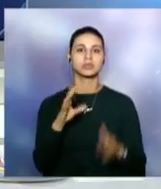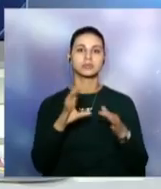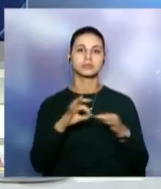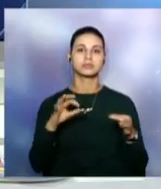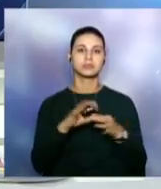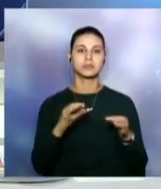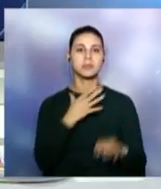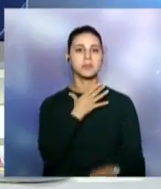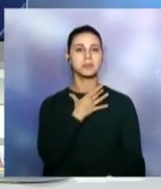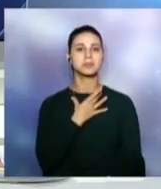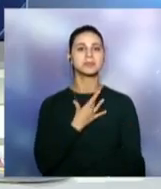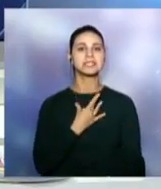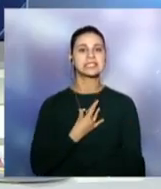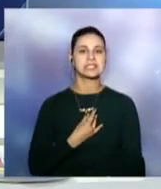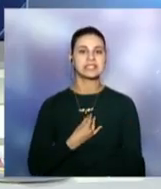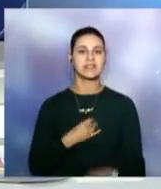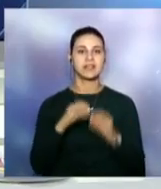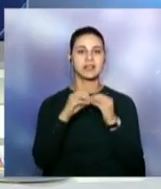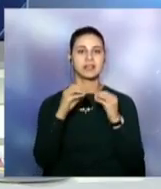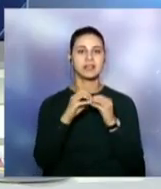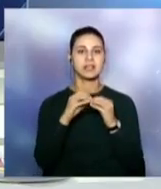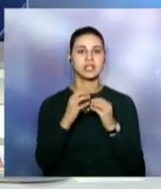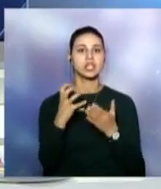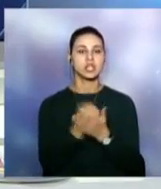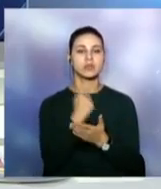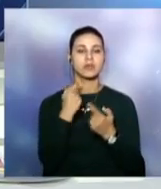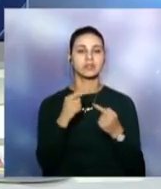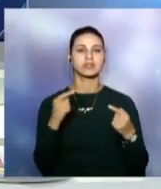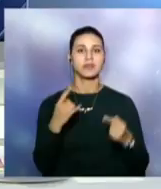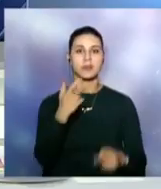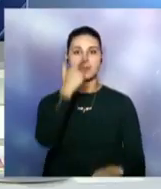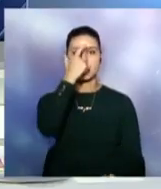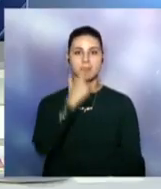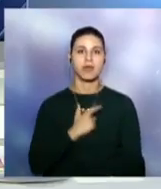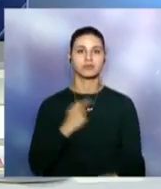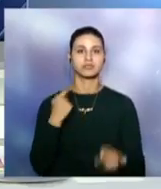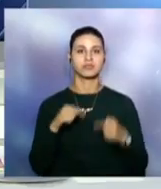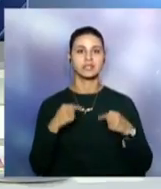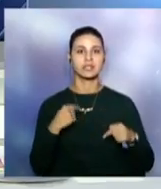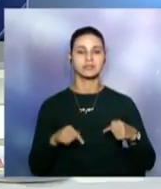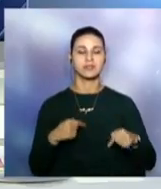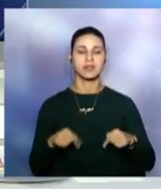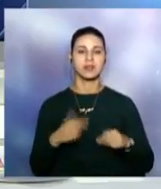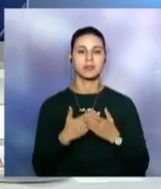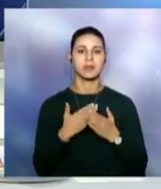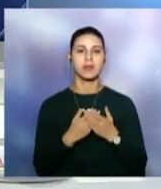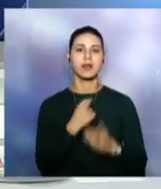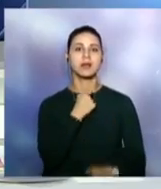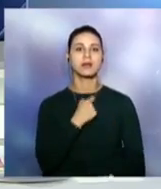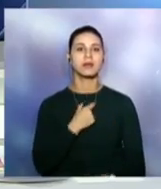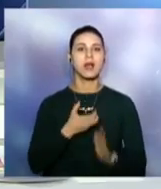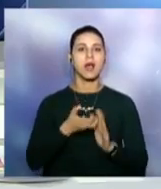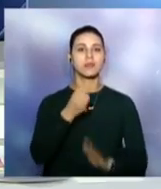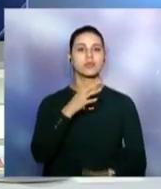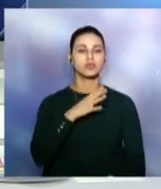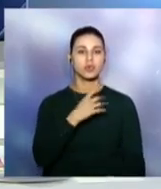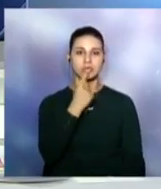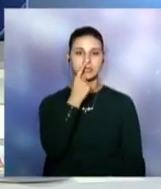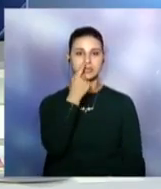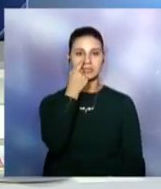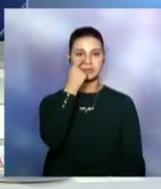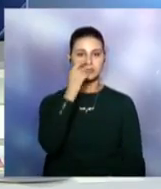მძივების ფრაგმენტები იპოვეს ბავშვის სხვადასხვა სხეულის სხვადასხვა ნაწილში. ტრაქეიდან ამოიღეს,